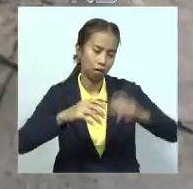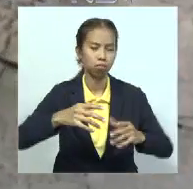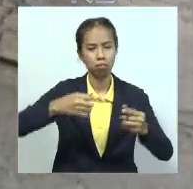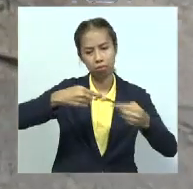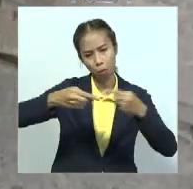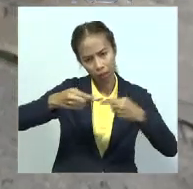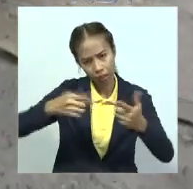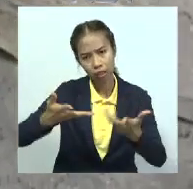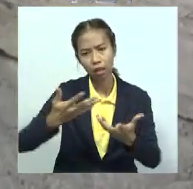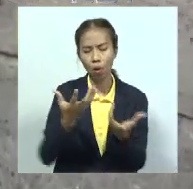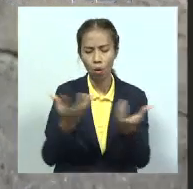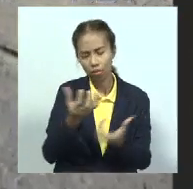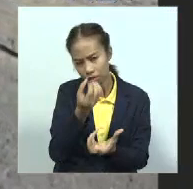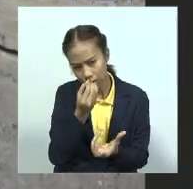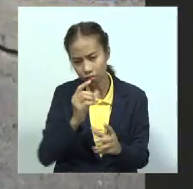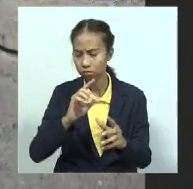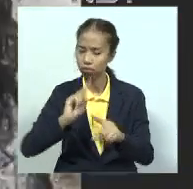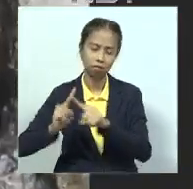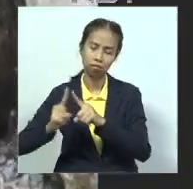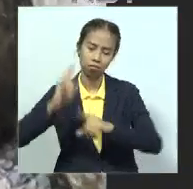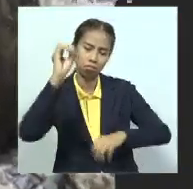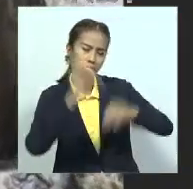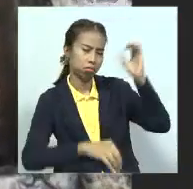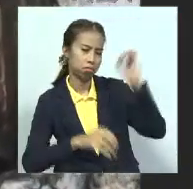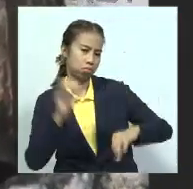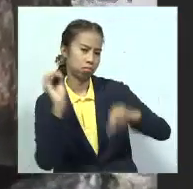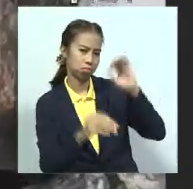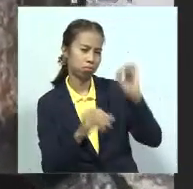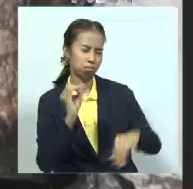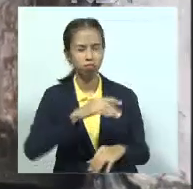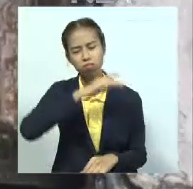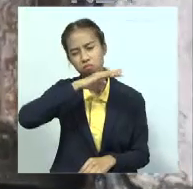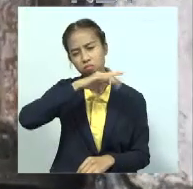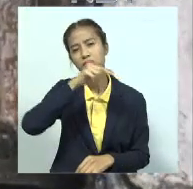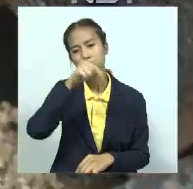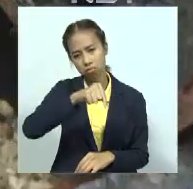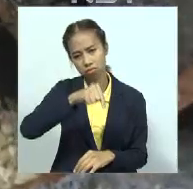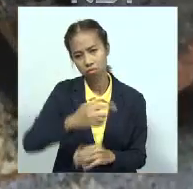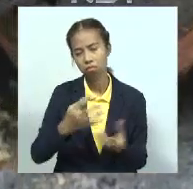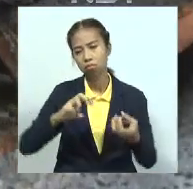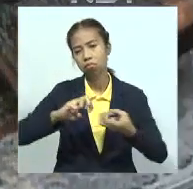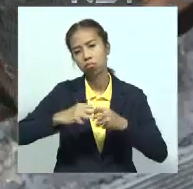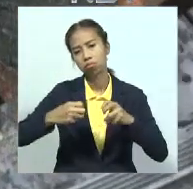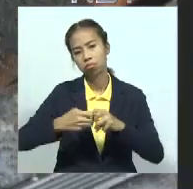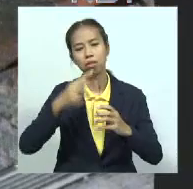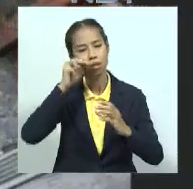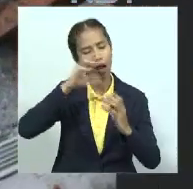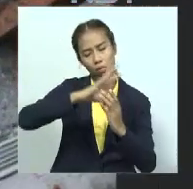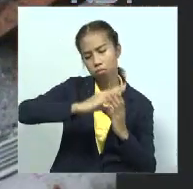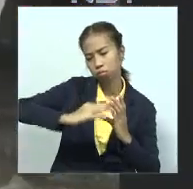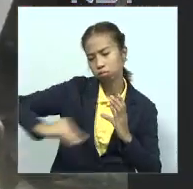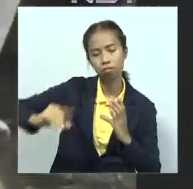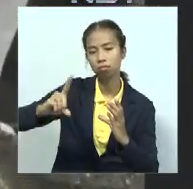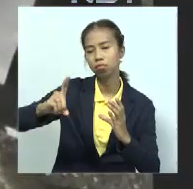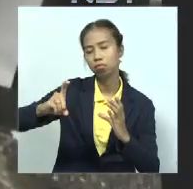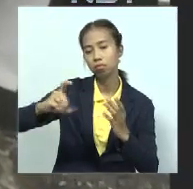กเศษอาหารและขยะประเภทอื่นๆที่ถูกทิ้งลงในท่อระบายน้ำส่งผลให้เกิดการอุดตันสำนักงานเขตดิน